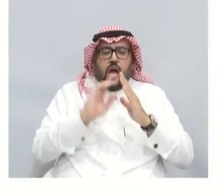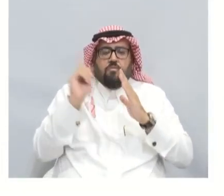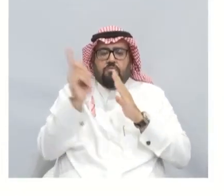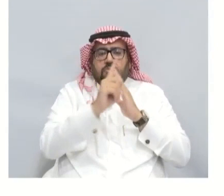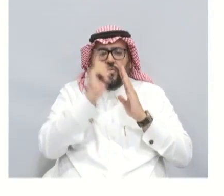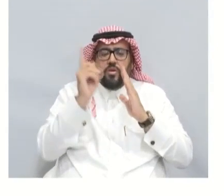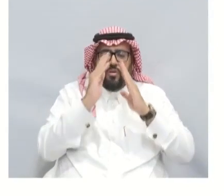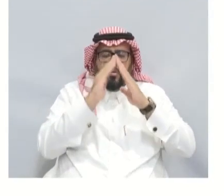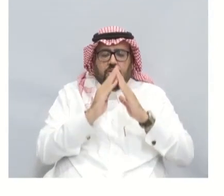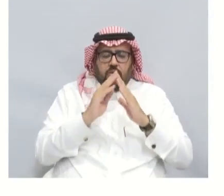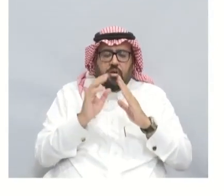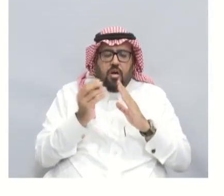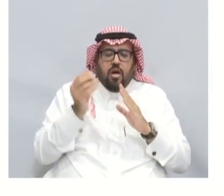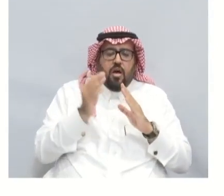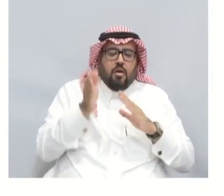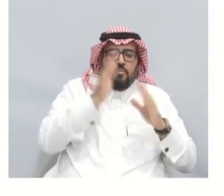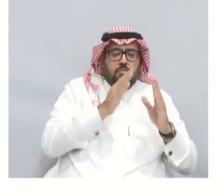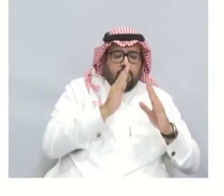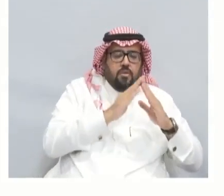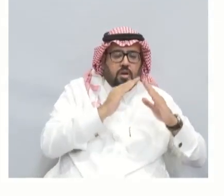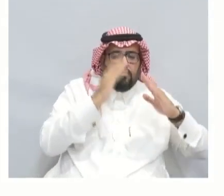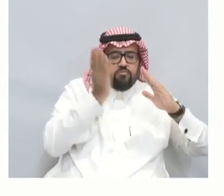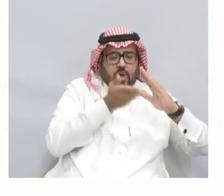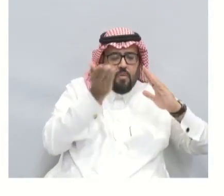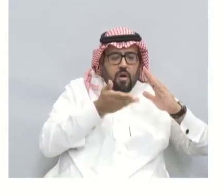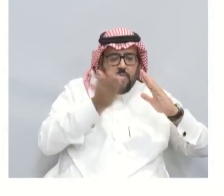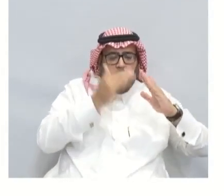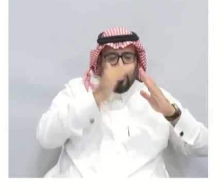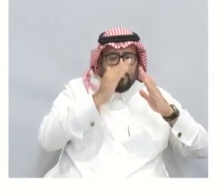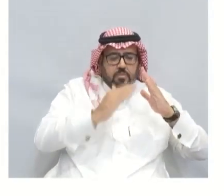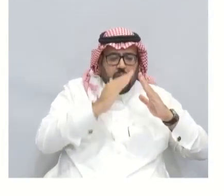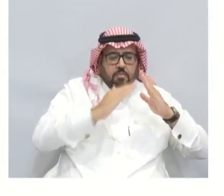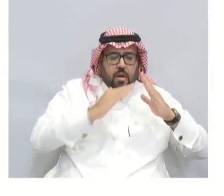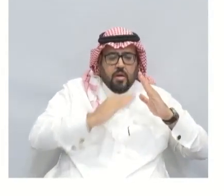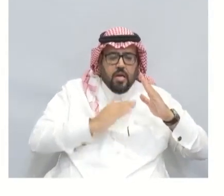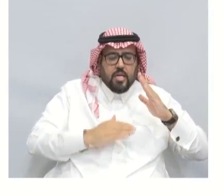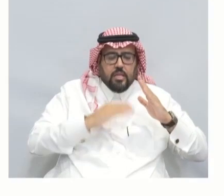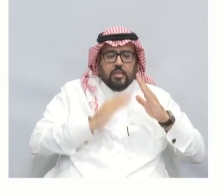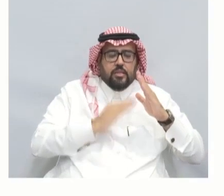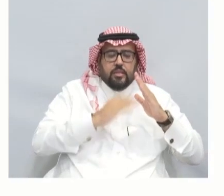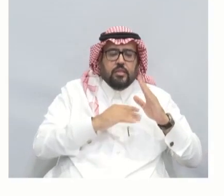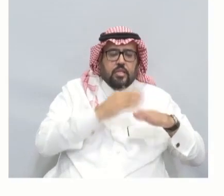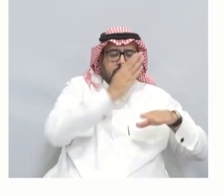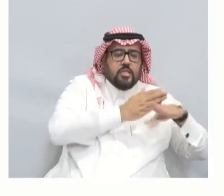مخروط، بركان مركب عبارة عن طبقات، وثوران لماذا؟ للشقوق أو